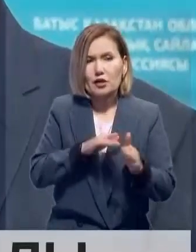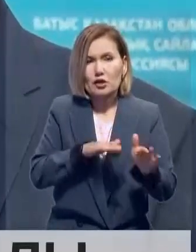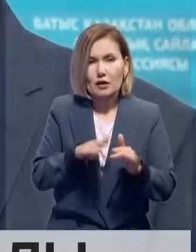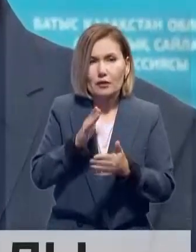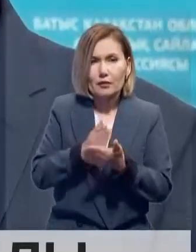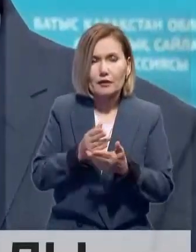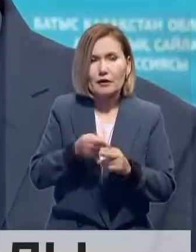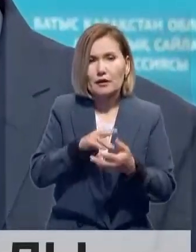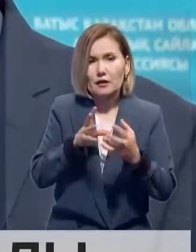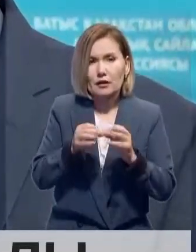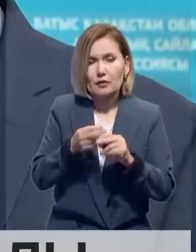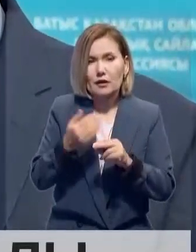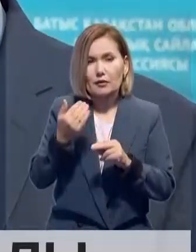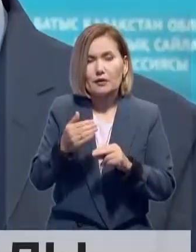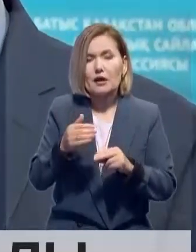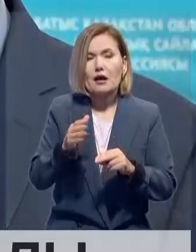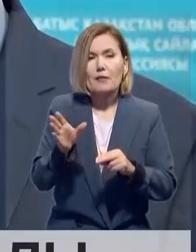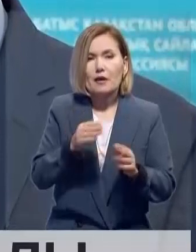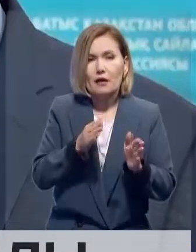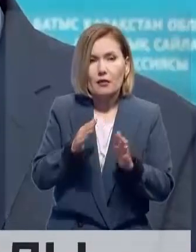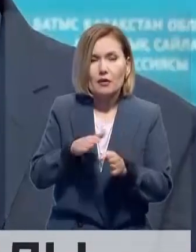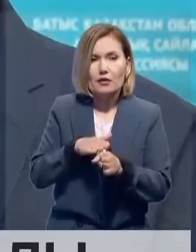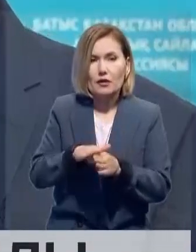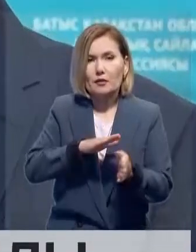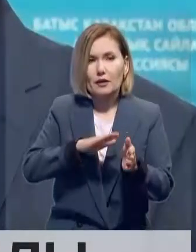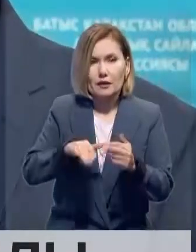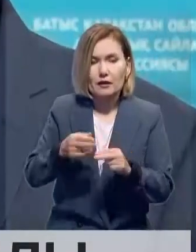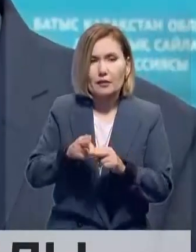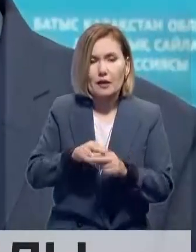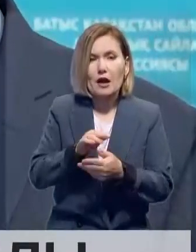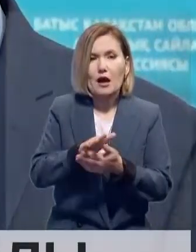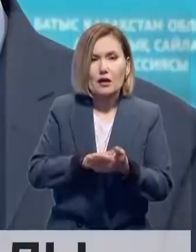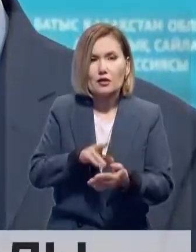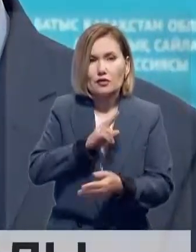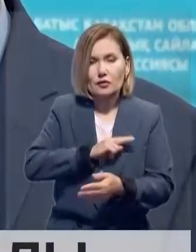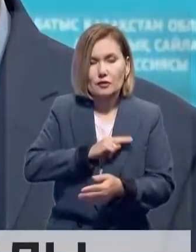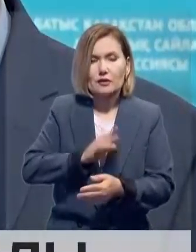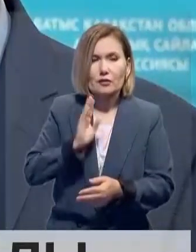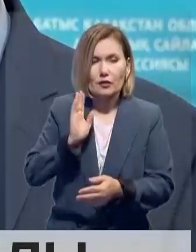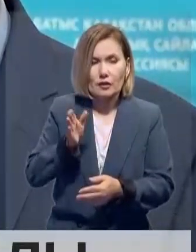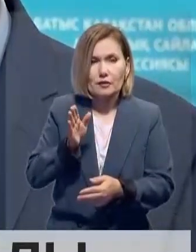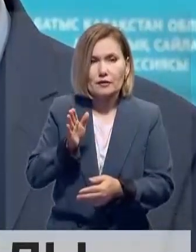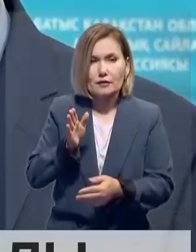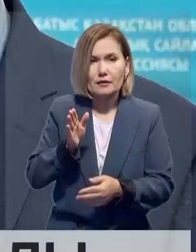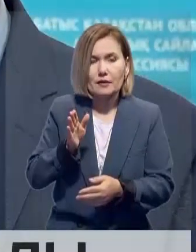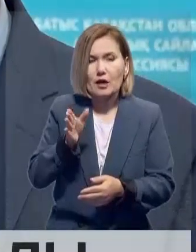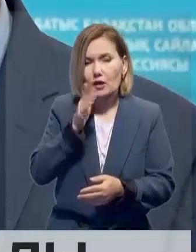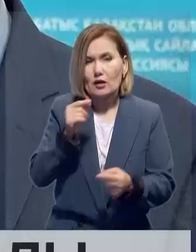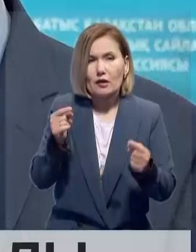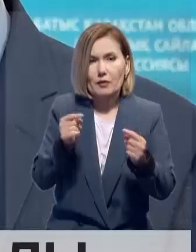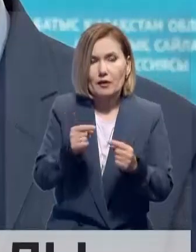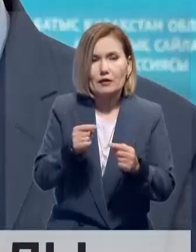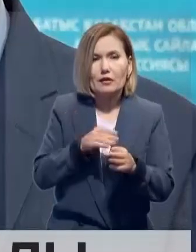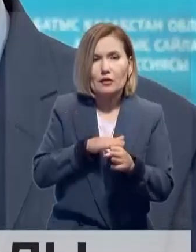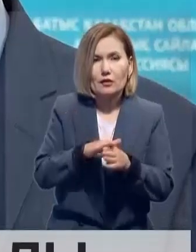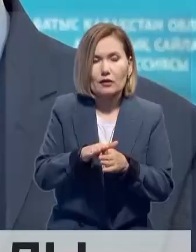дейтін сайлаушылардың тізімдерін дұрыстау бар, солардың бәрін істегеннен кейін барып, біздер ары қарай жұмысты осы дер кезінде